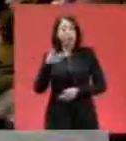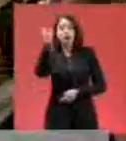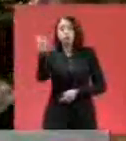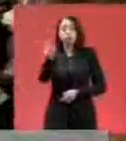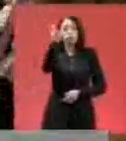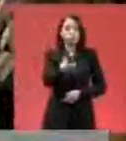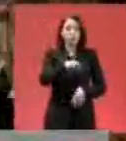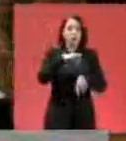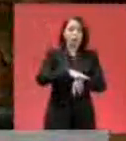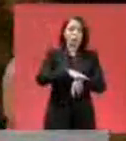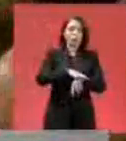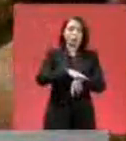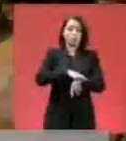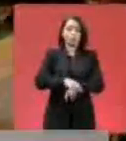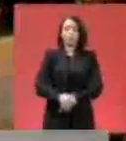κάθε ασθενή.